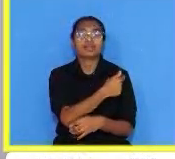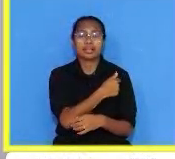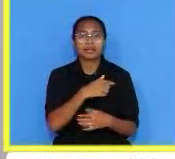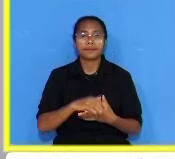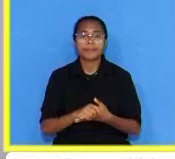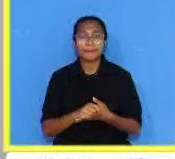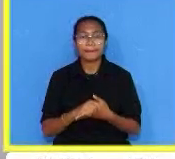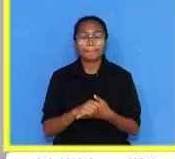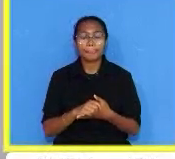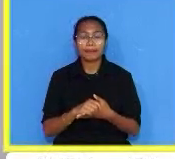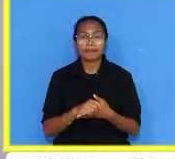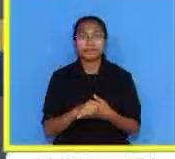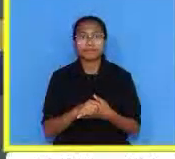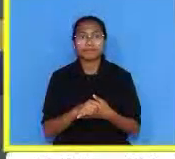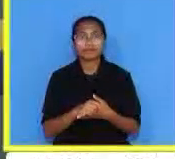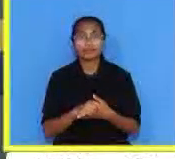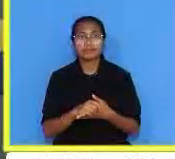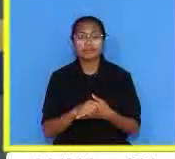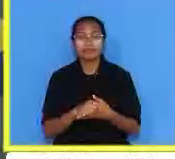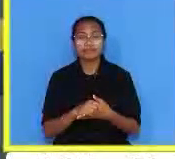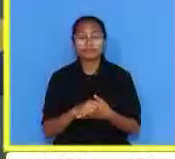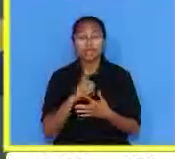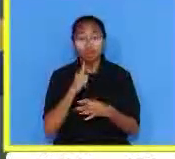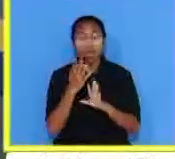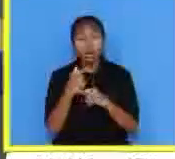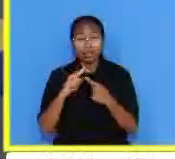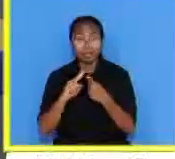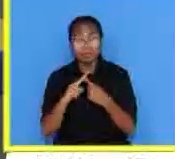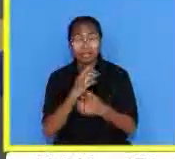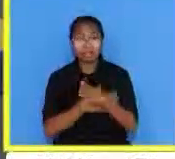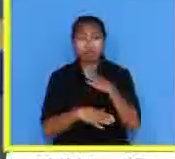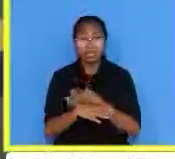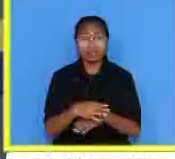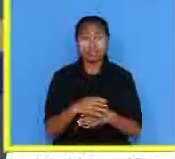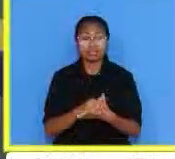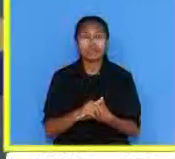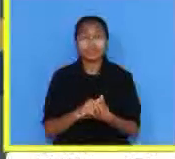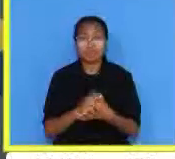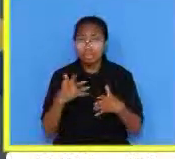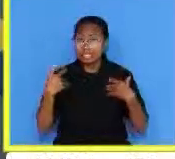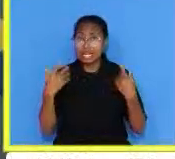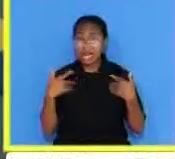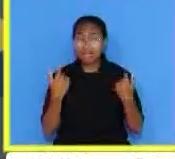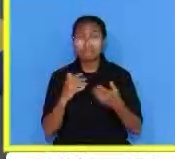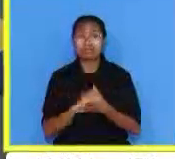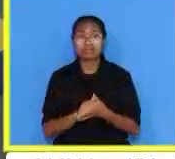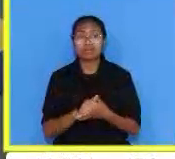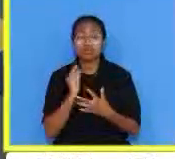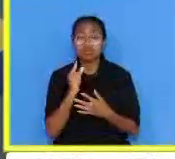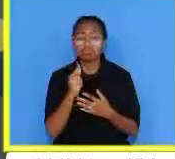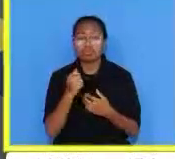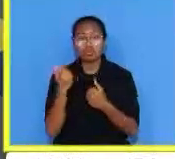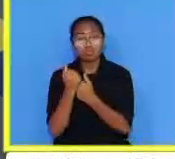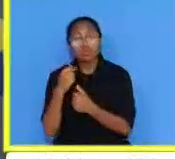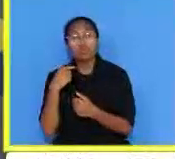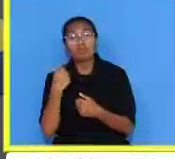akses. Baik, berarti dari teman-teman penyandang disabilitas nih mereka antusias dan juga mendukung upaya pemerintah, baik itu